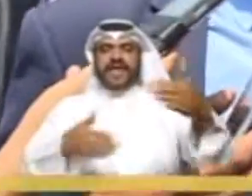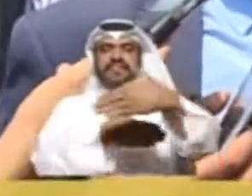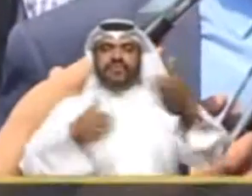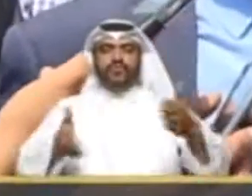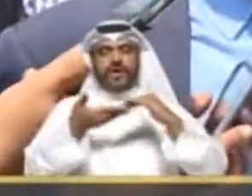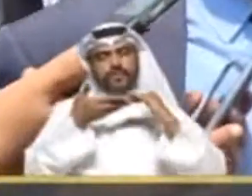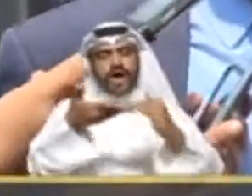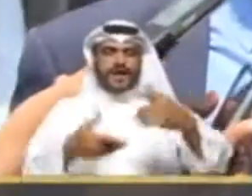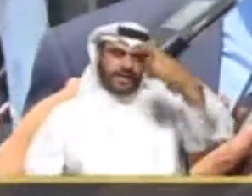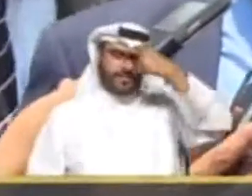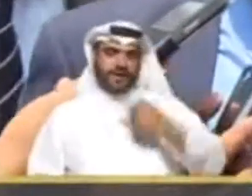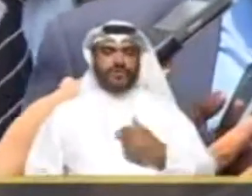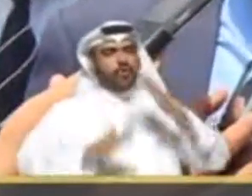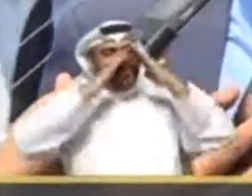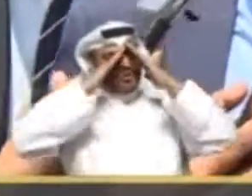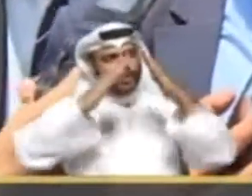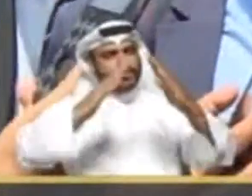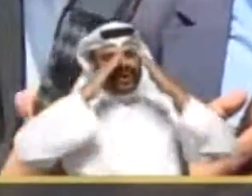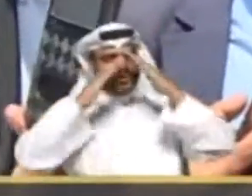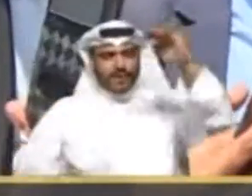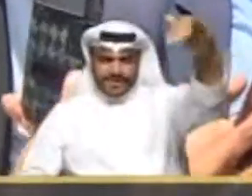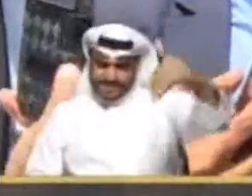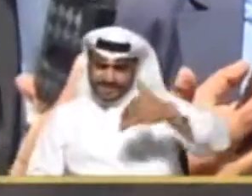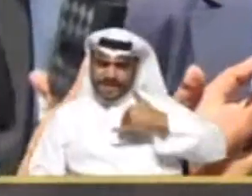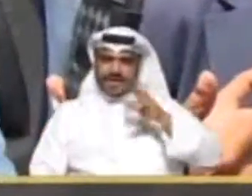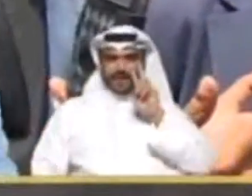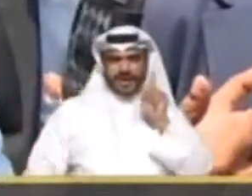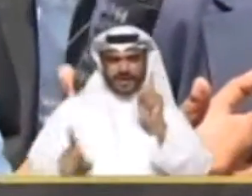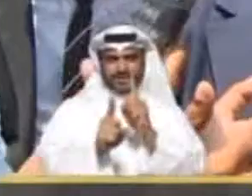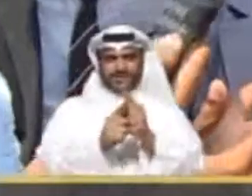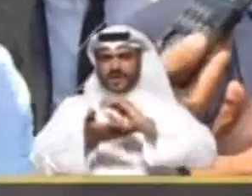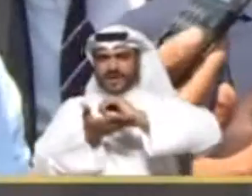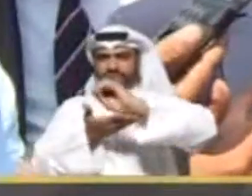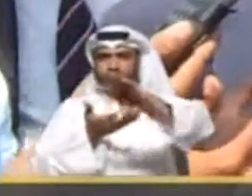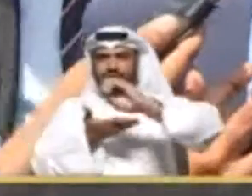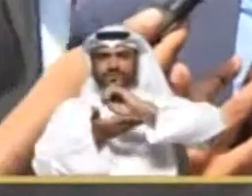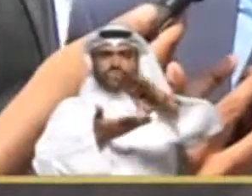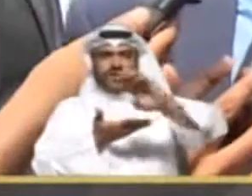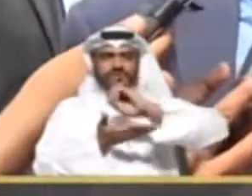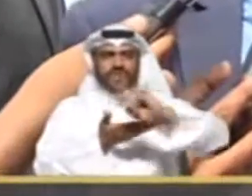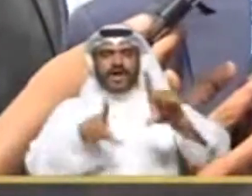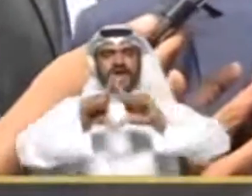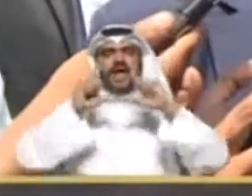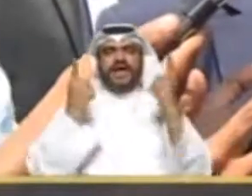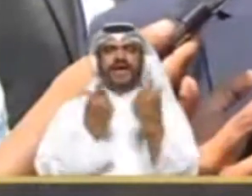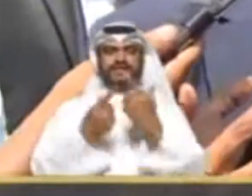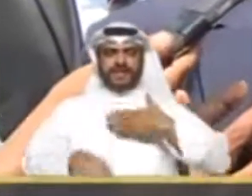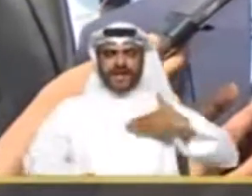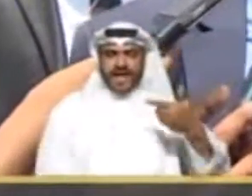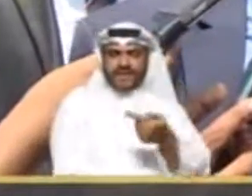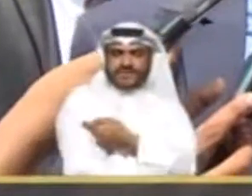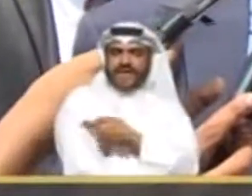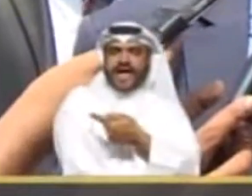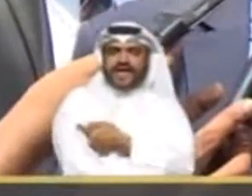اليوم مشكورا أولا ليشاركنا تدشين هذه المكرمة من اللجنة الصحية